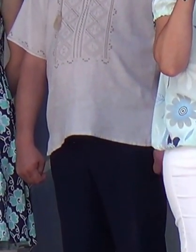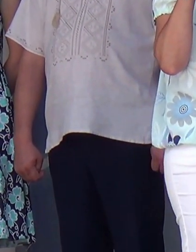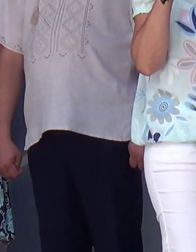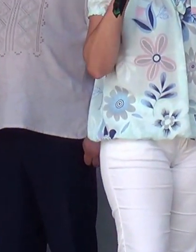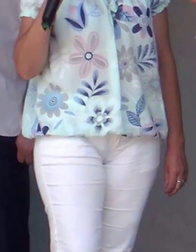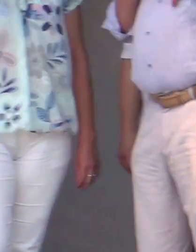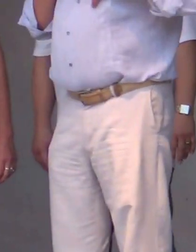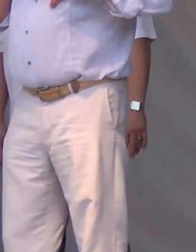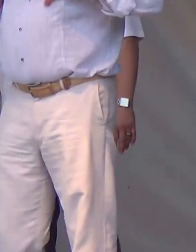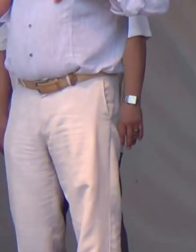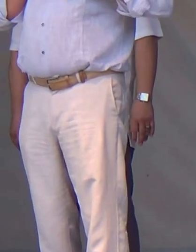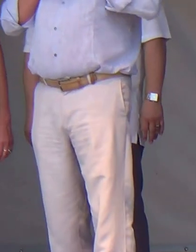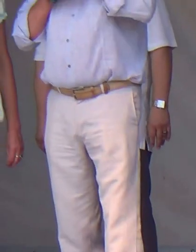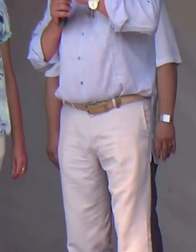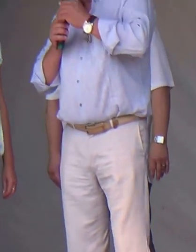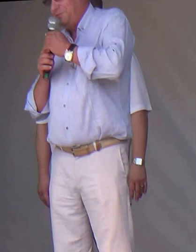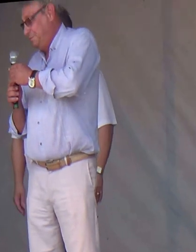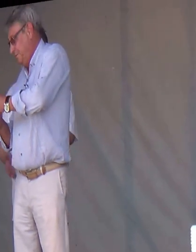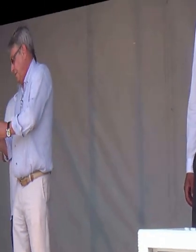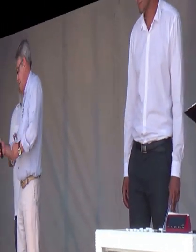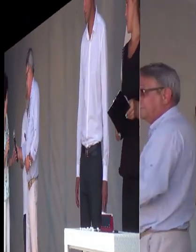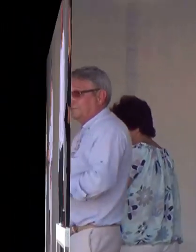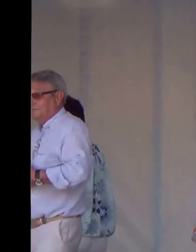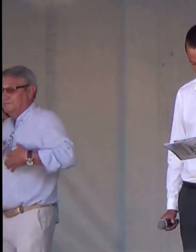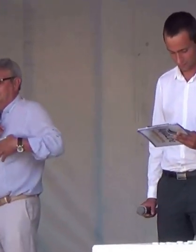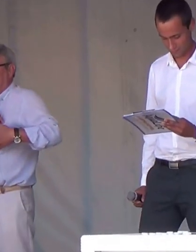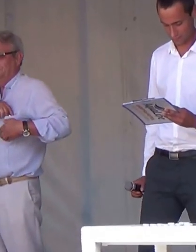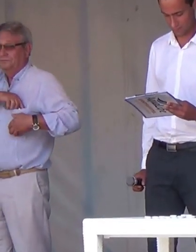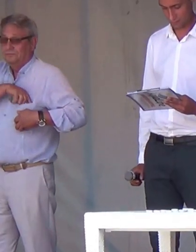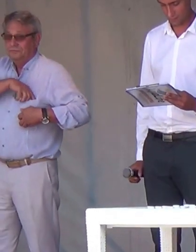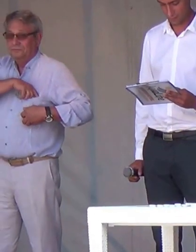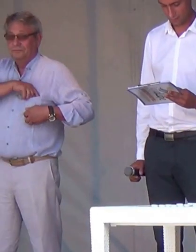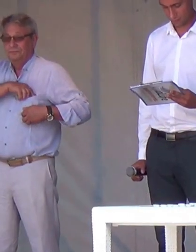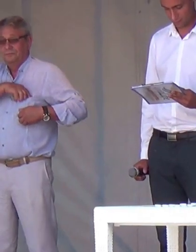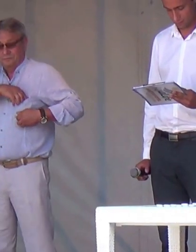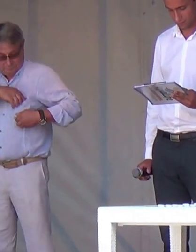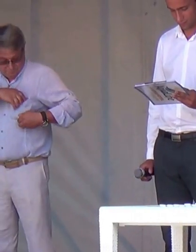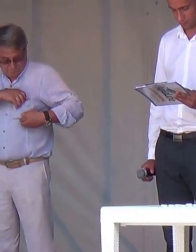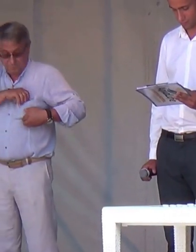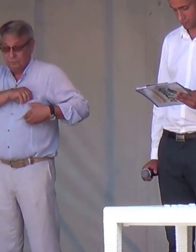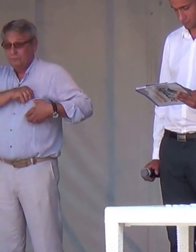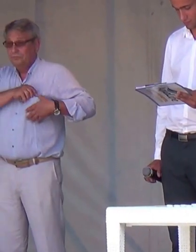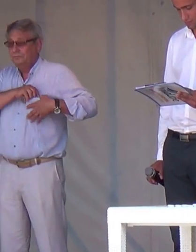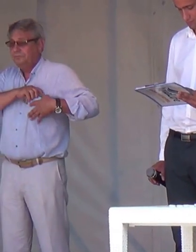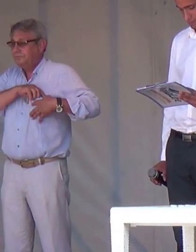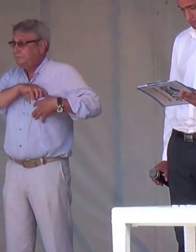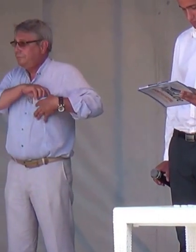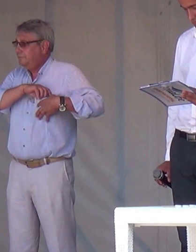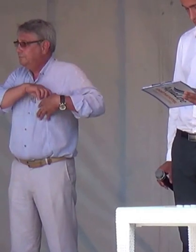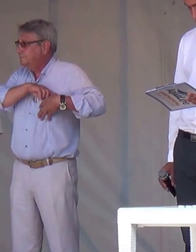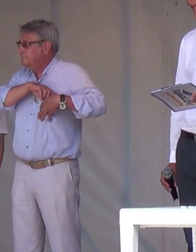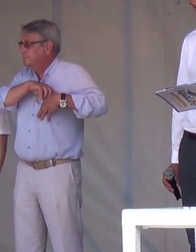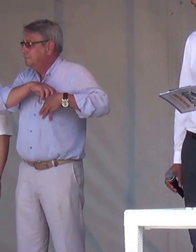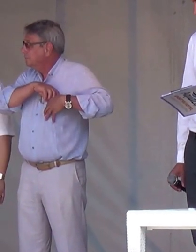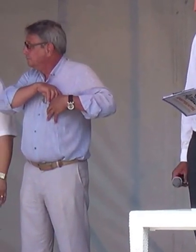соревнованиях. Все хорошего. Участников чемпионата мира приветствует директор по спорту